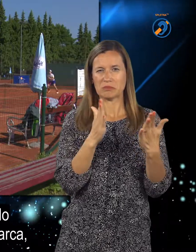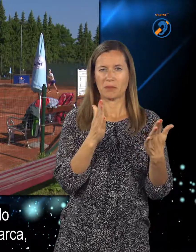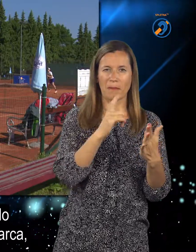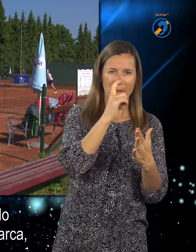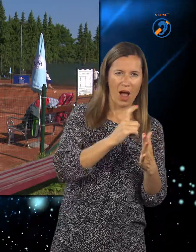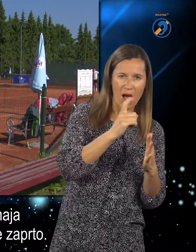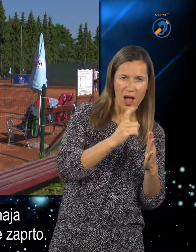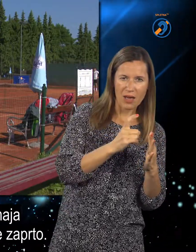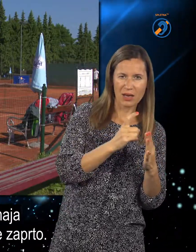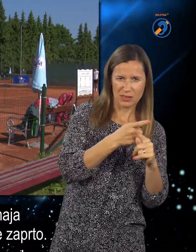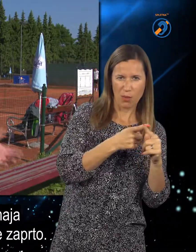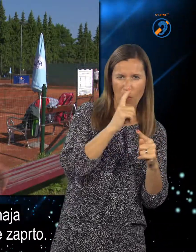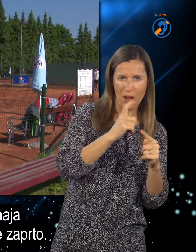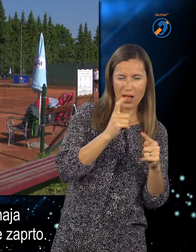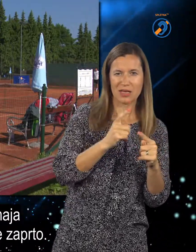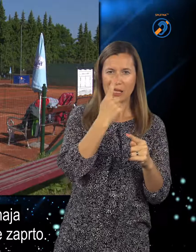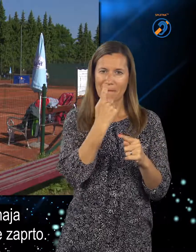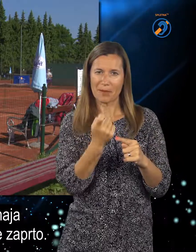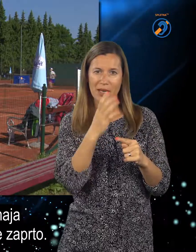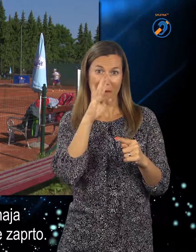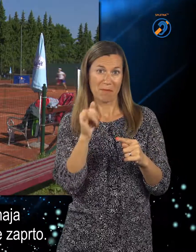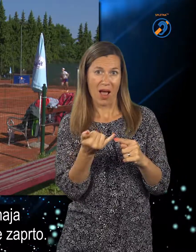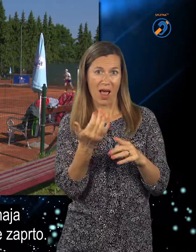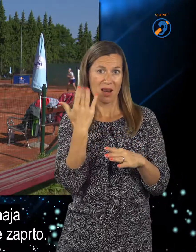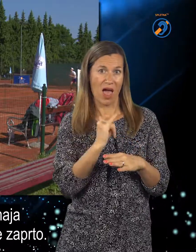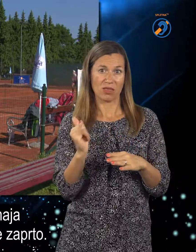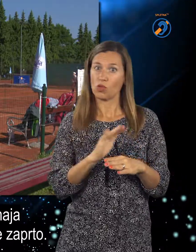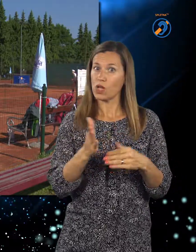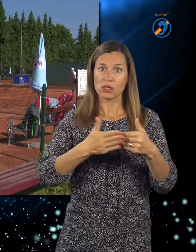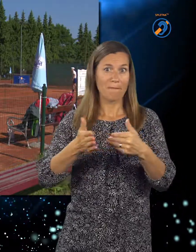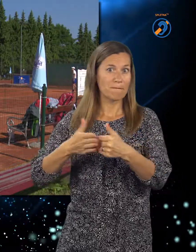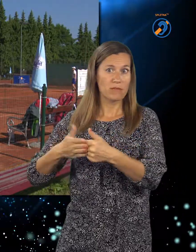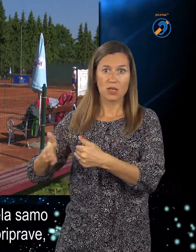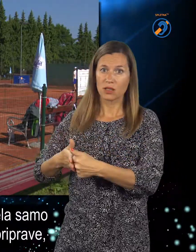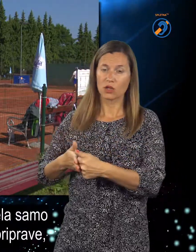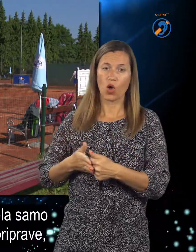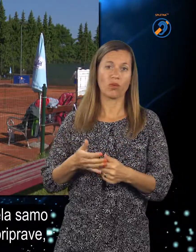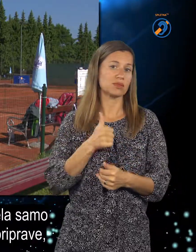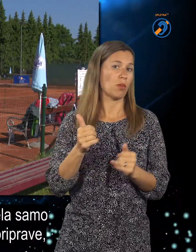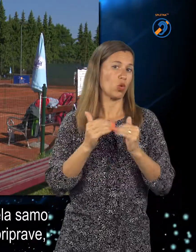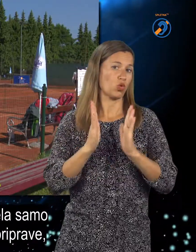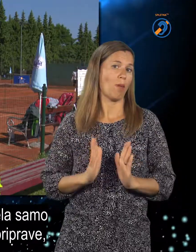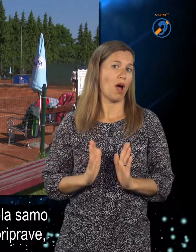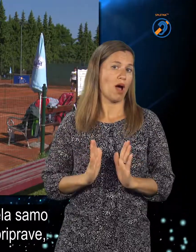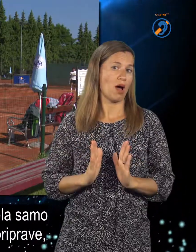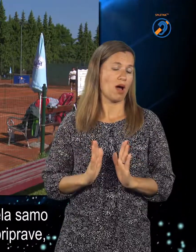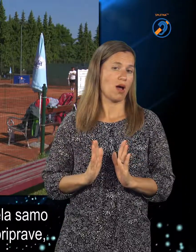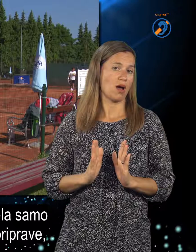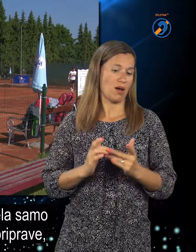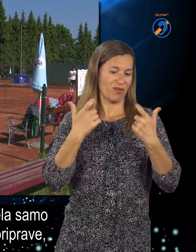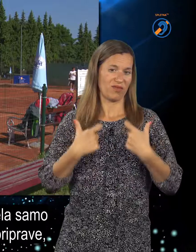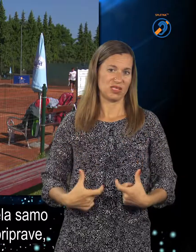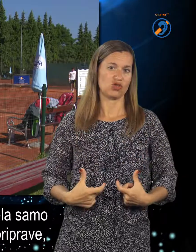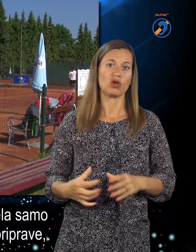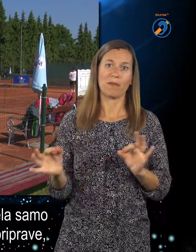polovico marca, april in maj lanskega leta je bilo vse zaprto. Takrat smo imeli samo doma, bi